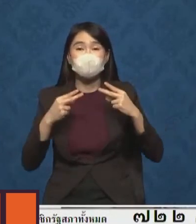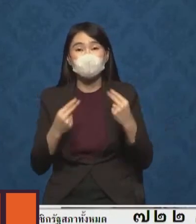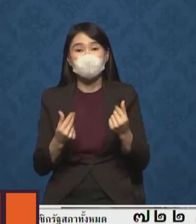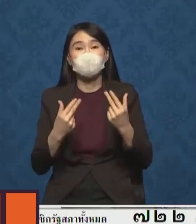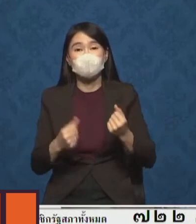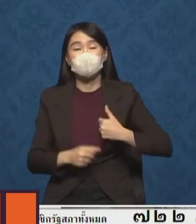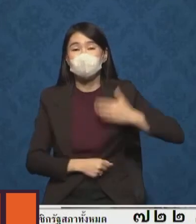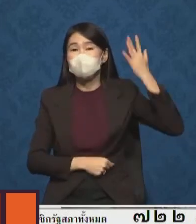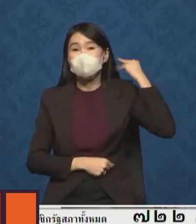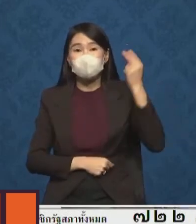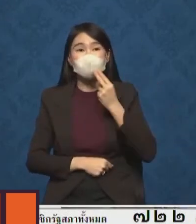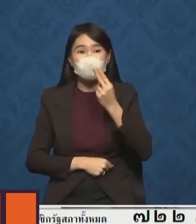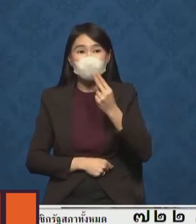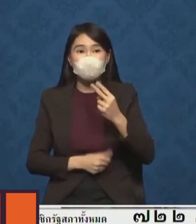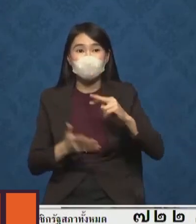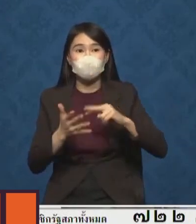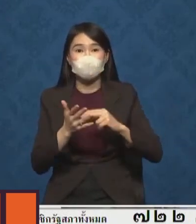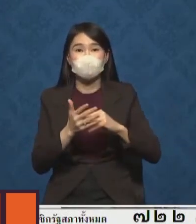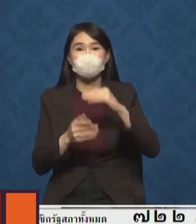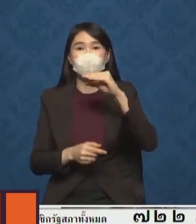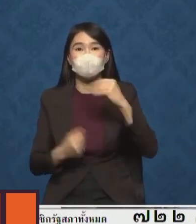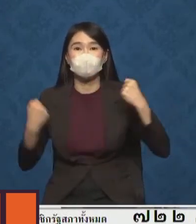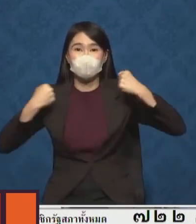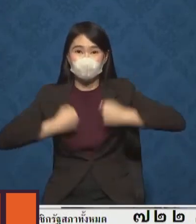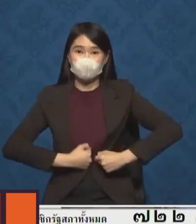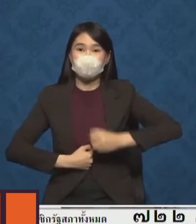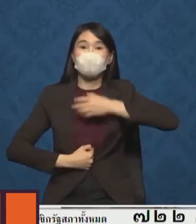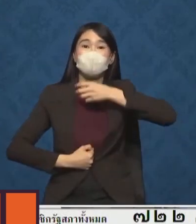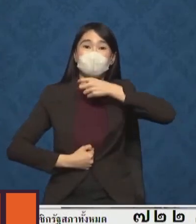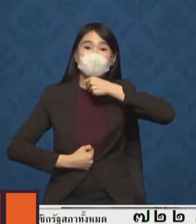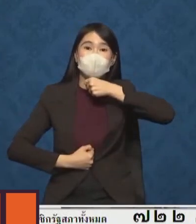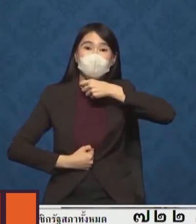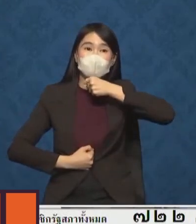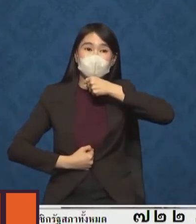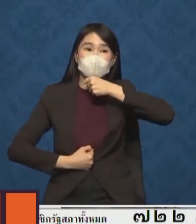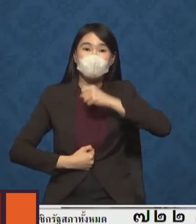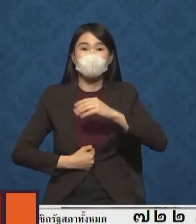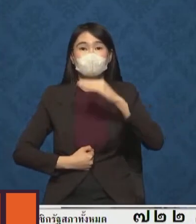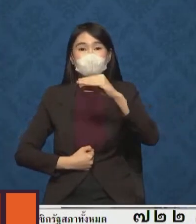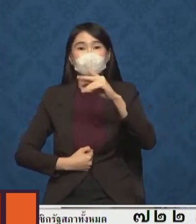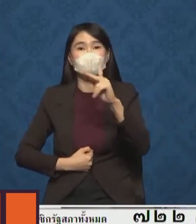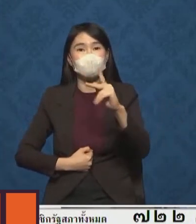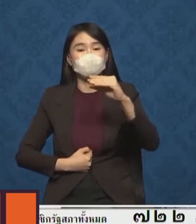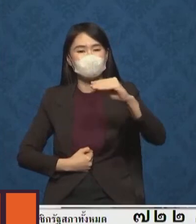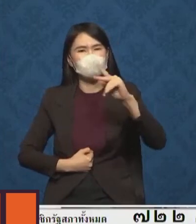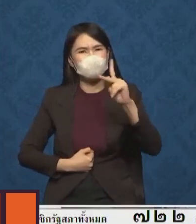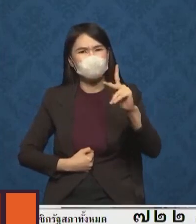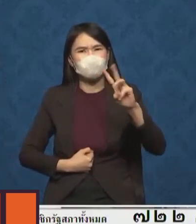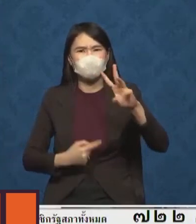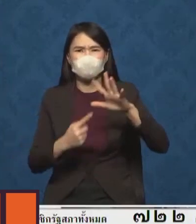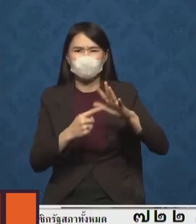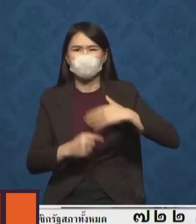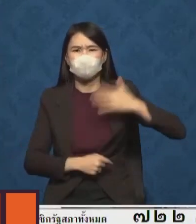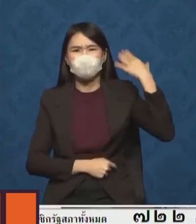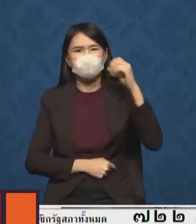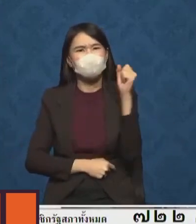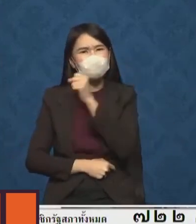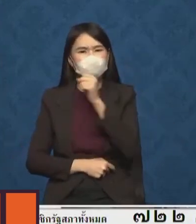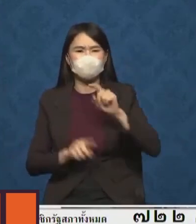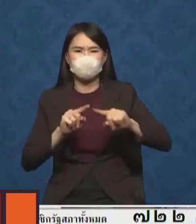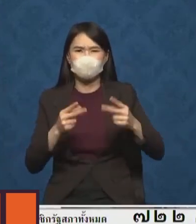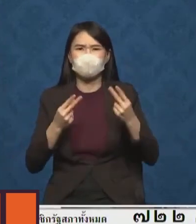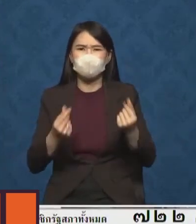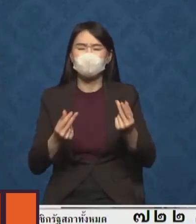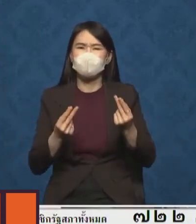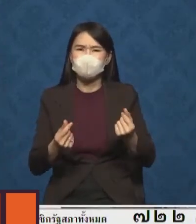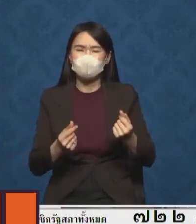ถ้าสมมั นกเรียวา โโก alltsåอดีตไมรวร้อง ส้นผ้าใดบ้านเต็สอนถ้าเต้น